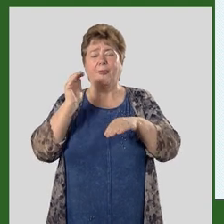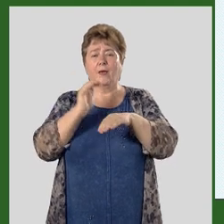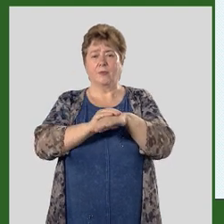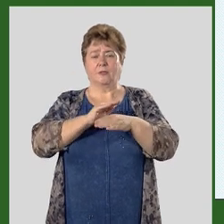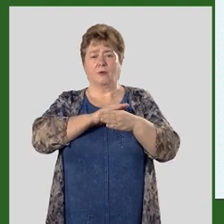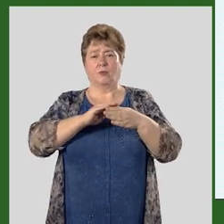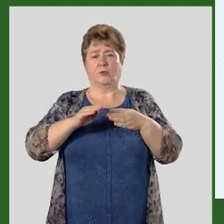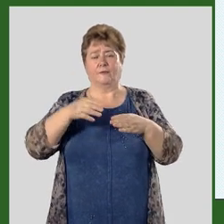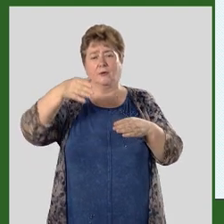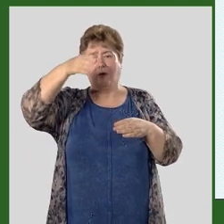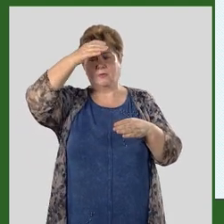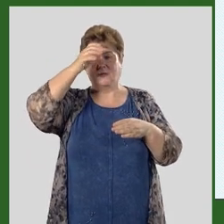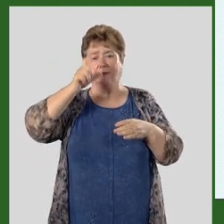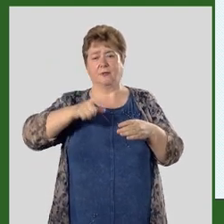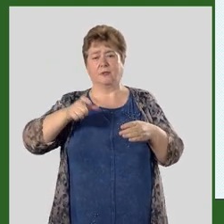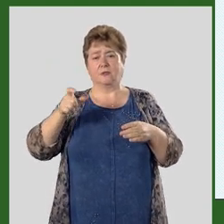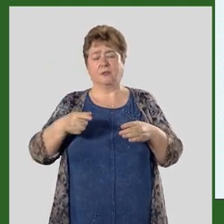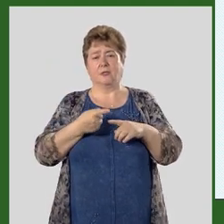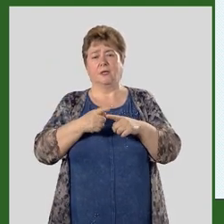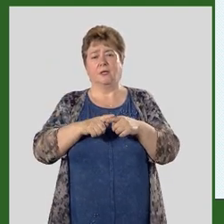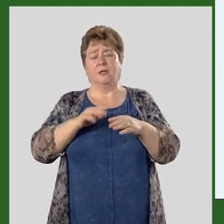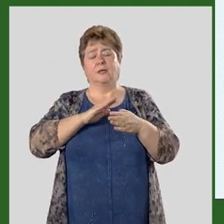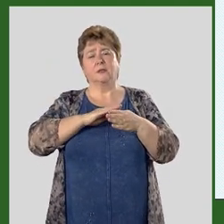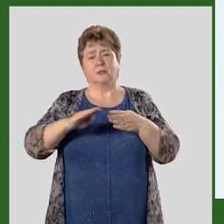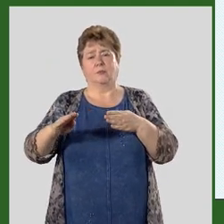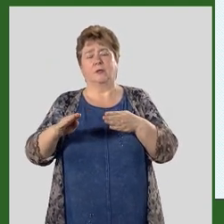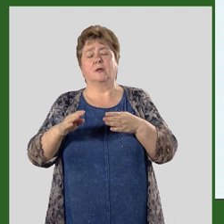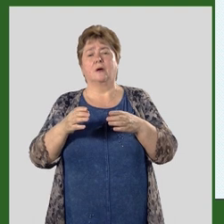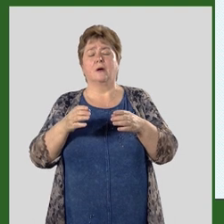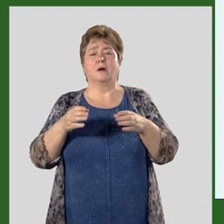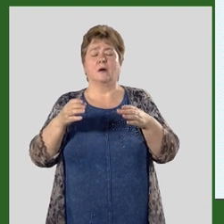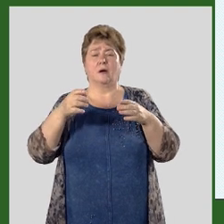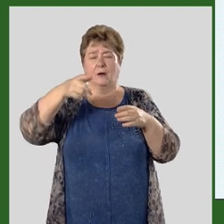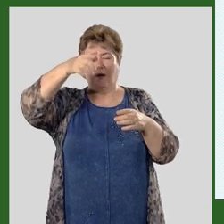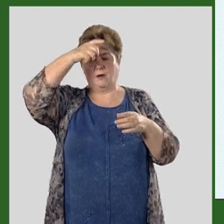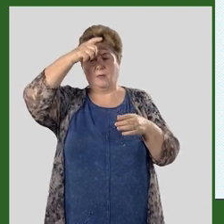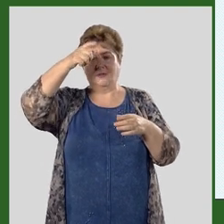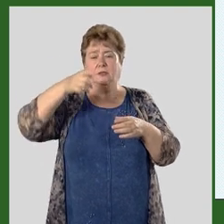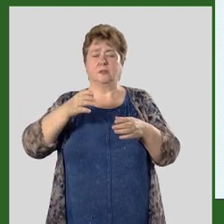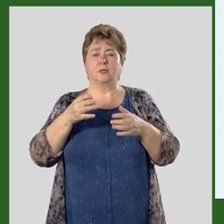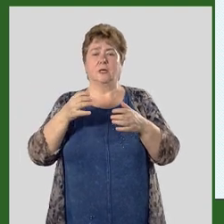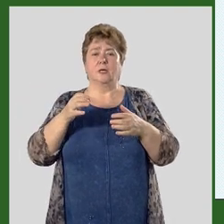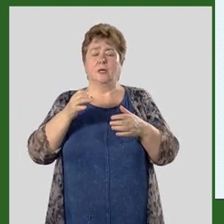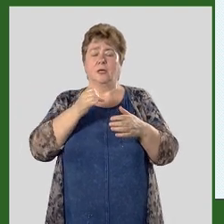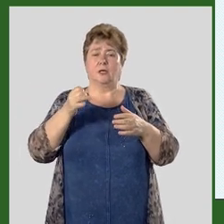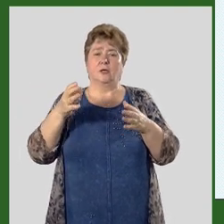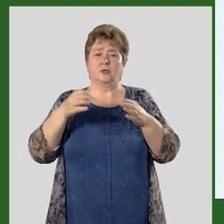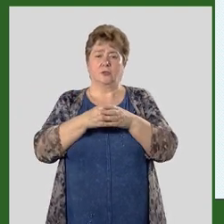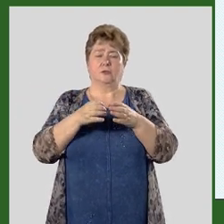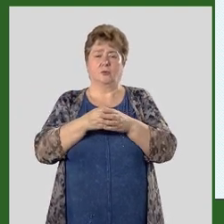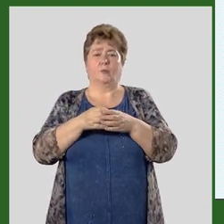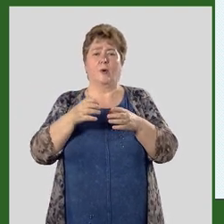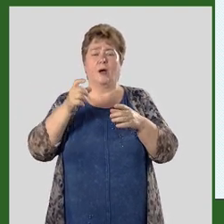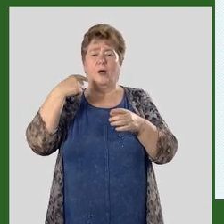Показатель уровня образования населения – это степень грамотности и доля лиц со средним и средним